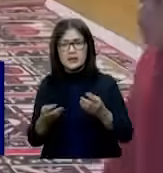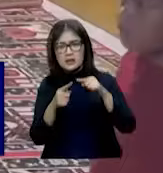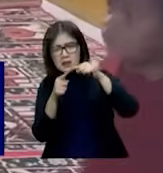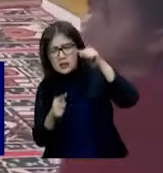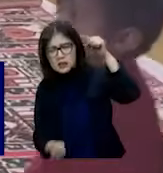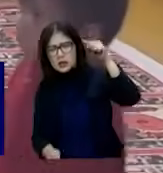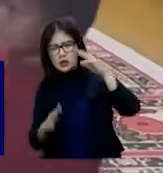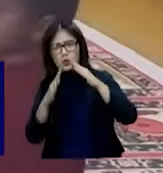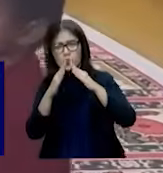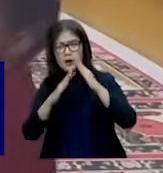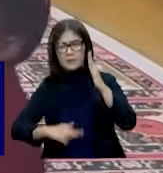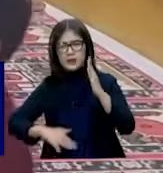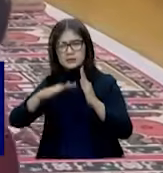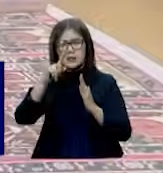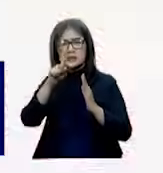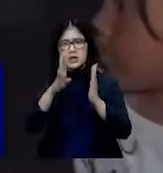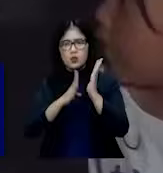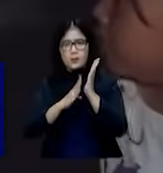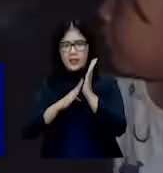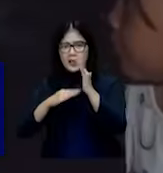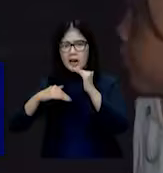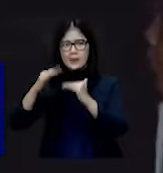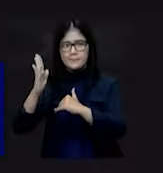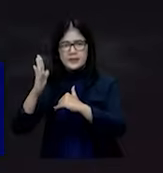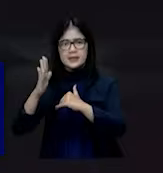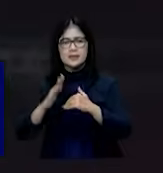rumah mencapai 1 meter lebih. Tadi nunggu